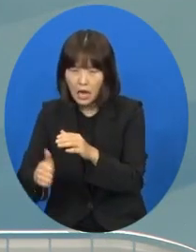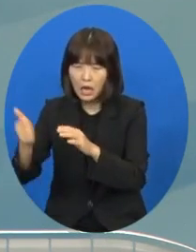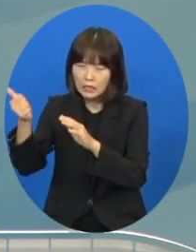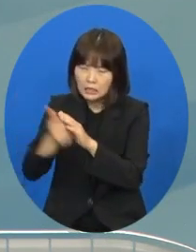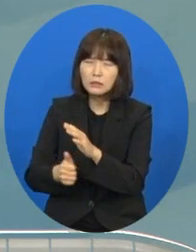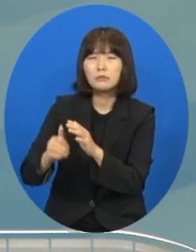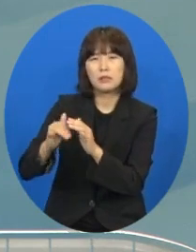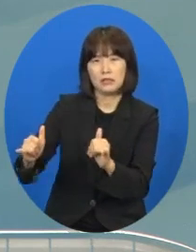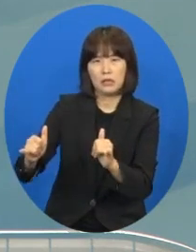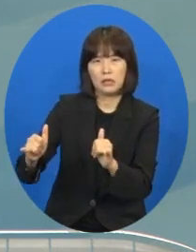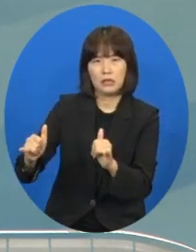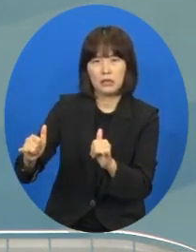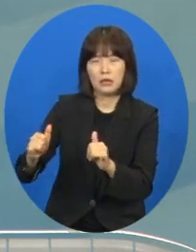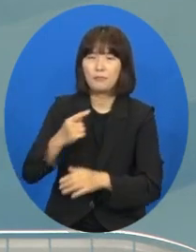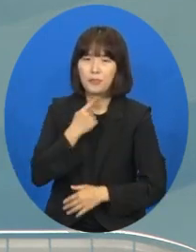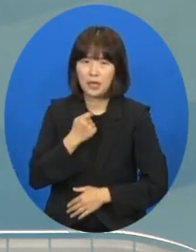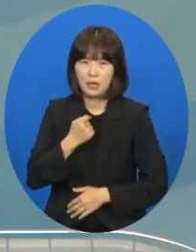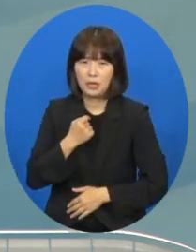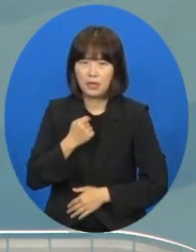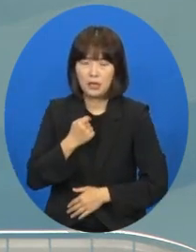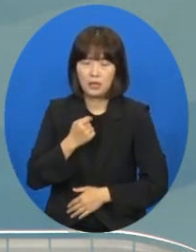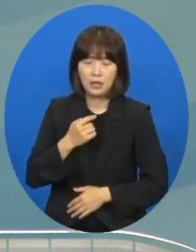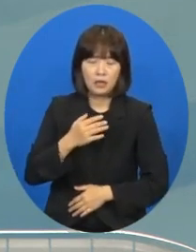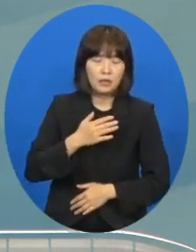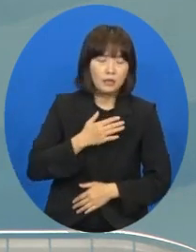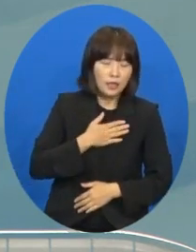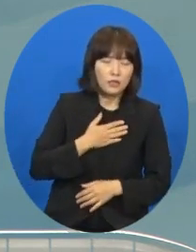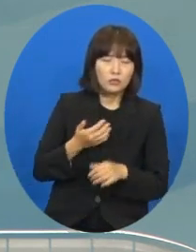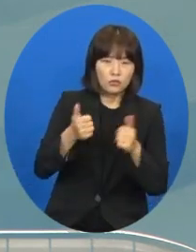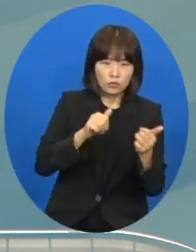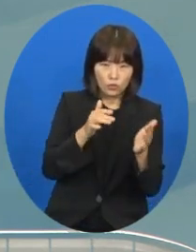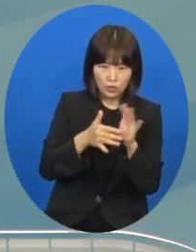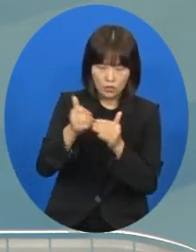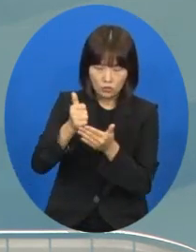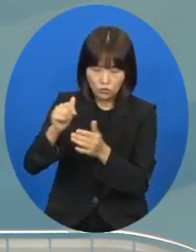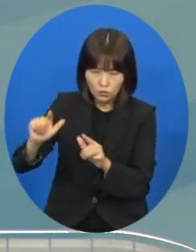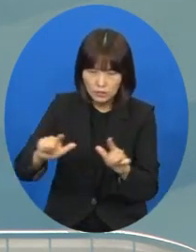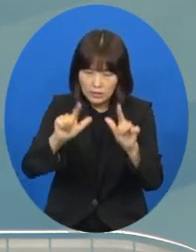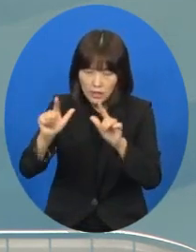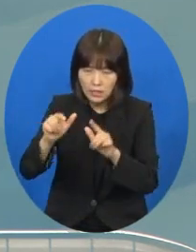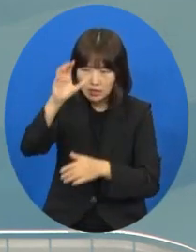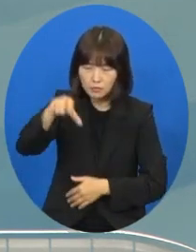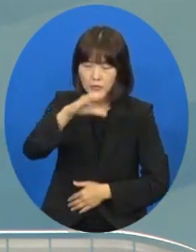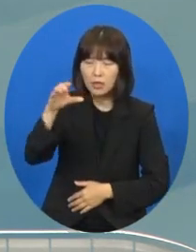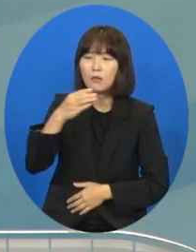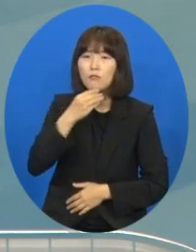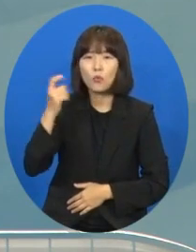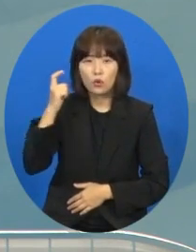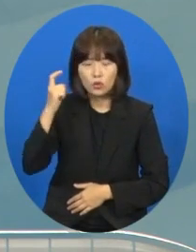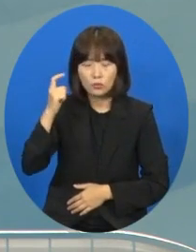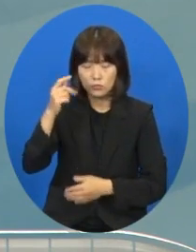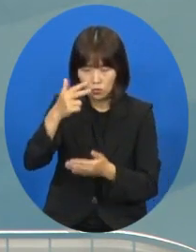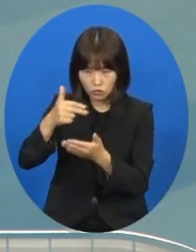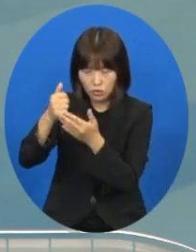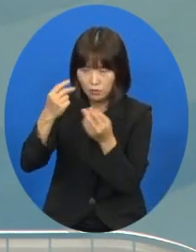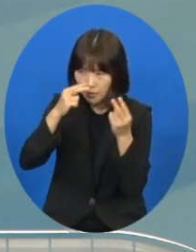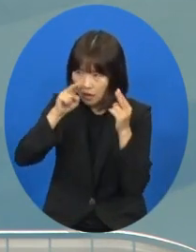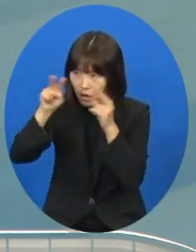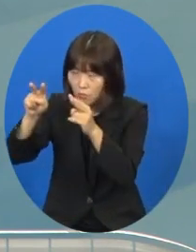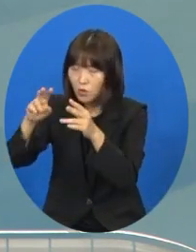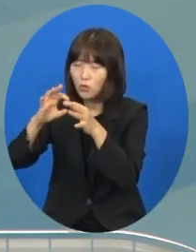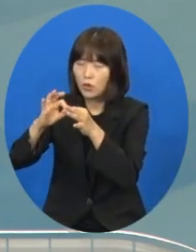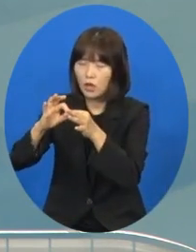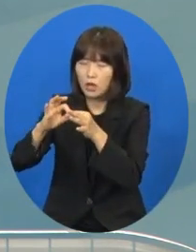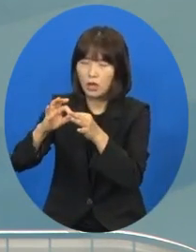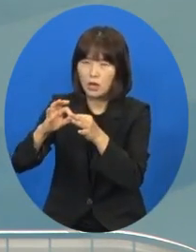실패자였는데 예수님 나는 죽고 예수로 사는 십자가의 복음과 주님을 바라봄으로 이김을 얻었다는